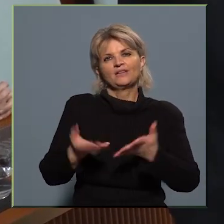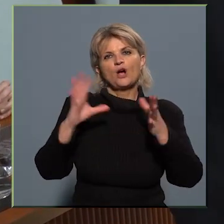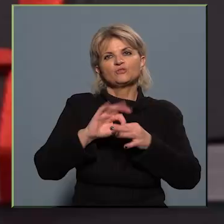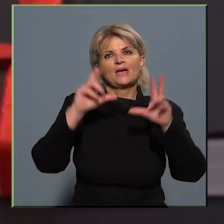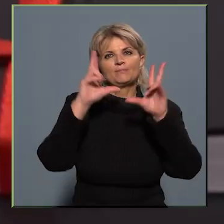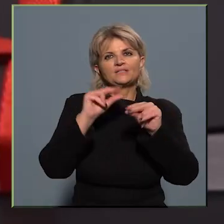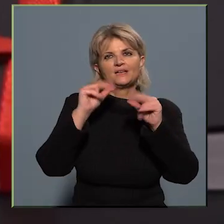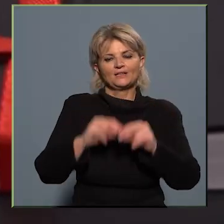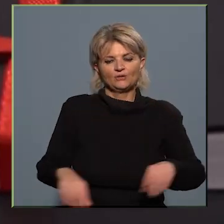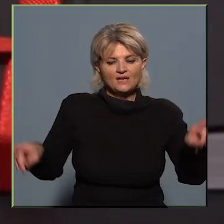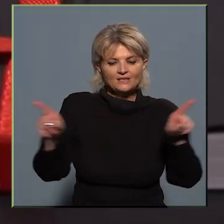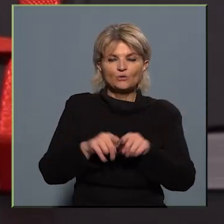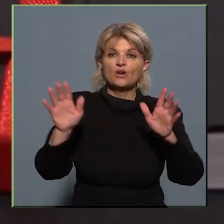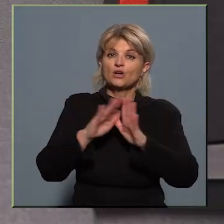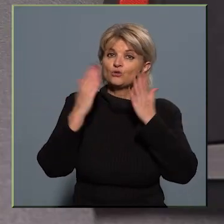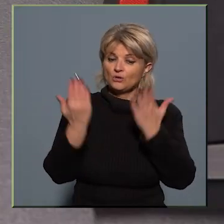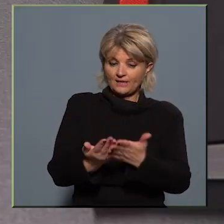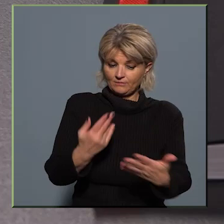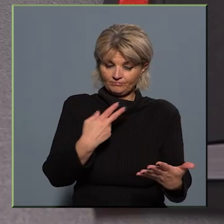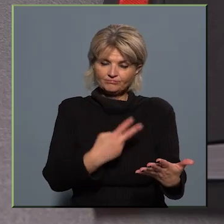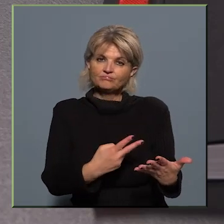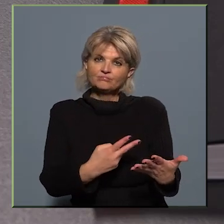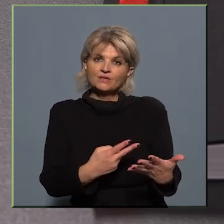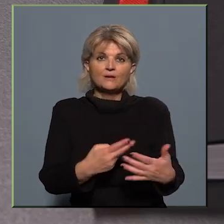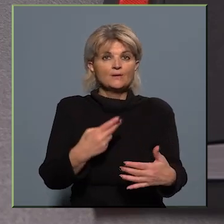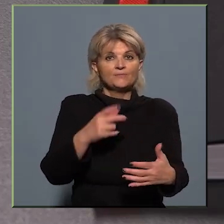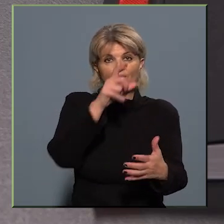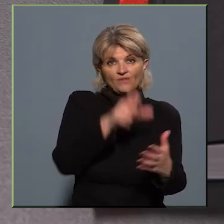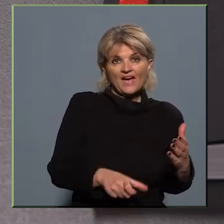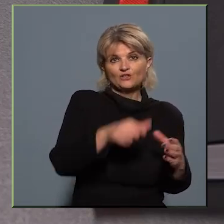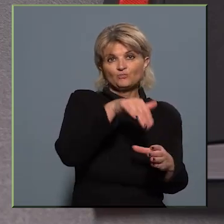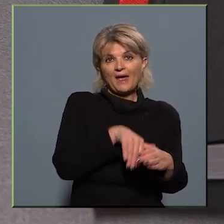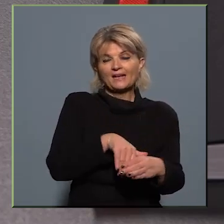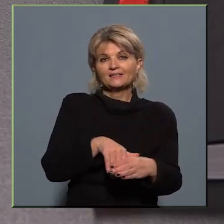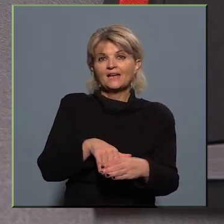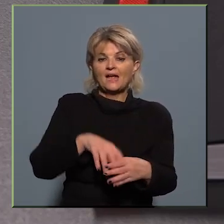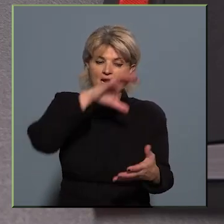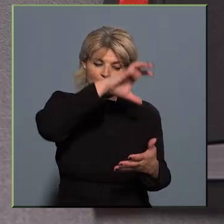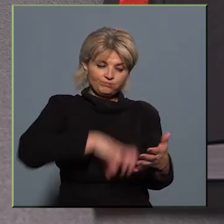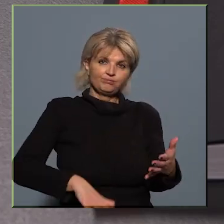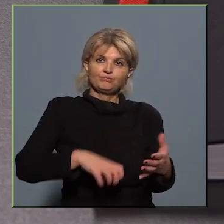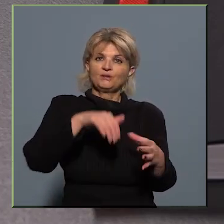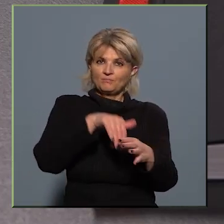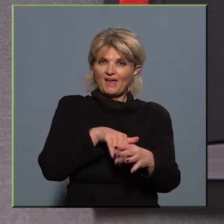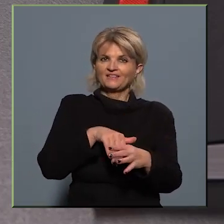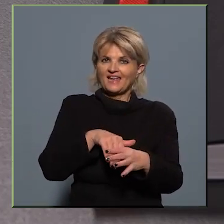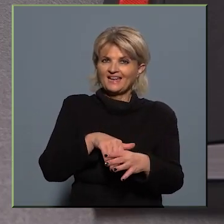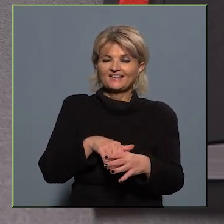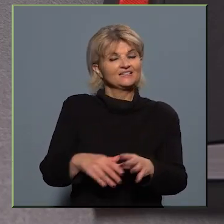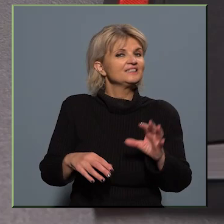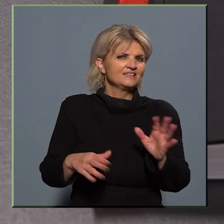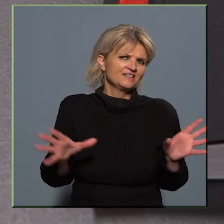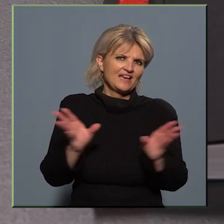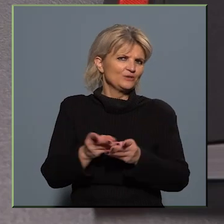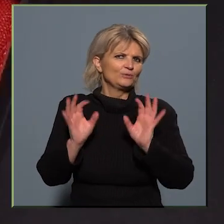beszélgettünk vele. Egy olyan kötetet tartok a kezemben, amelyben versek is vannak, és próza is, végül is jól